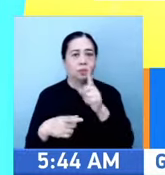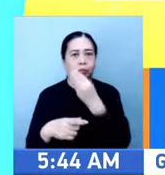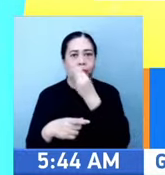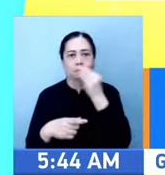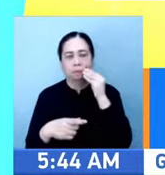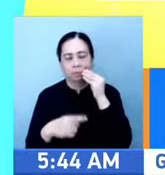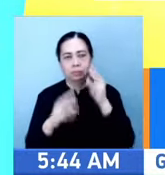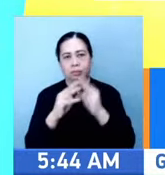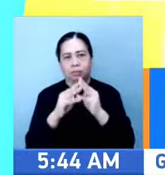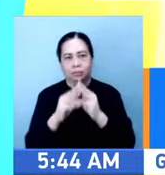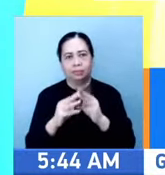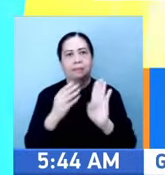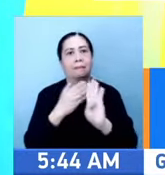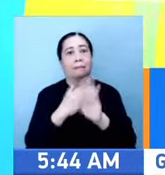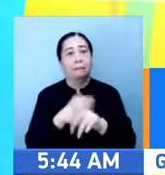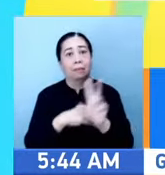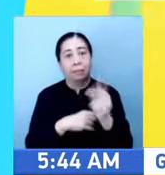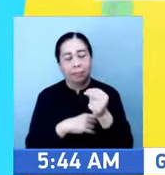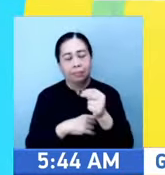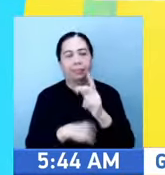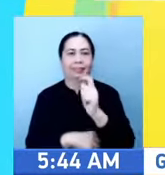Huwebes.